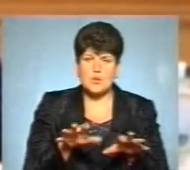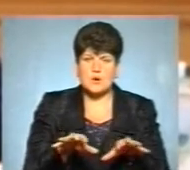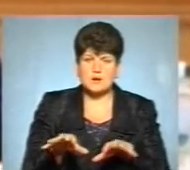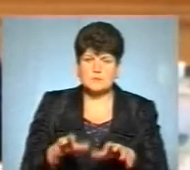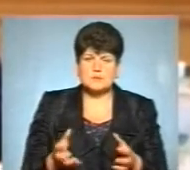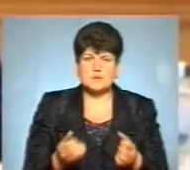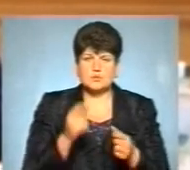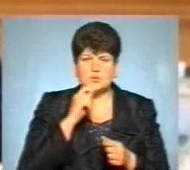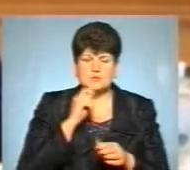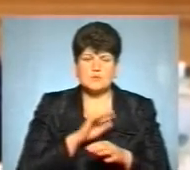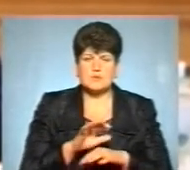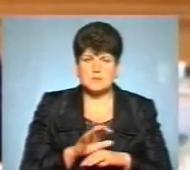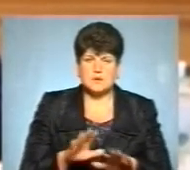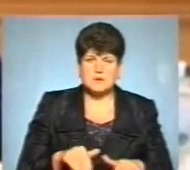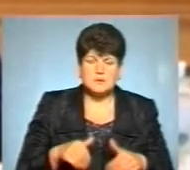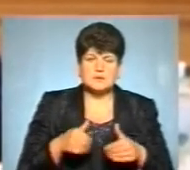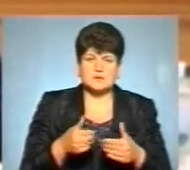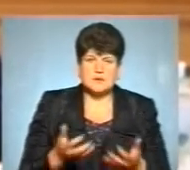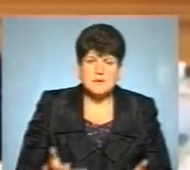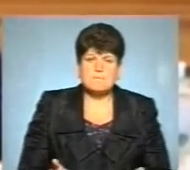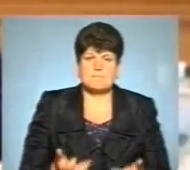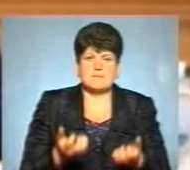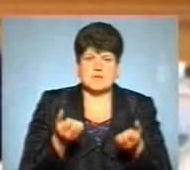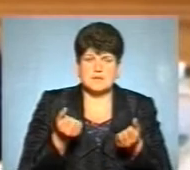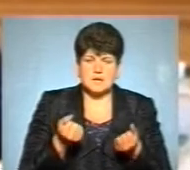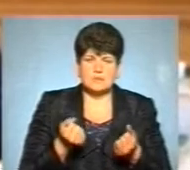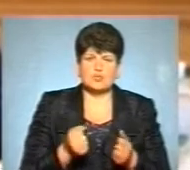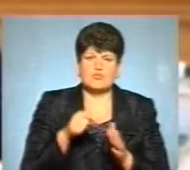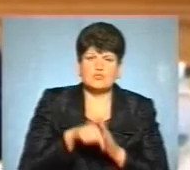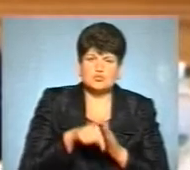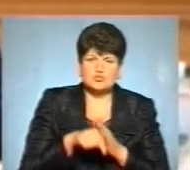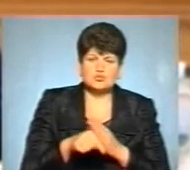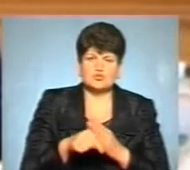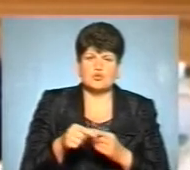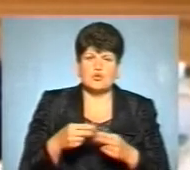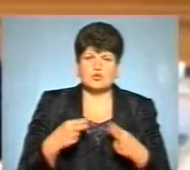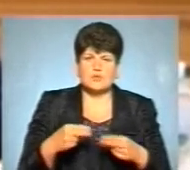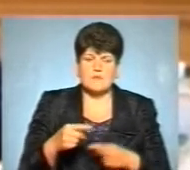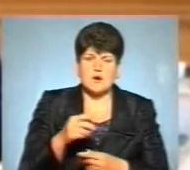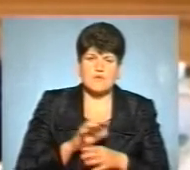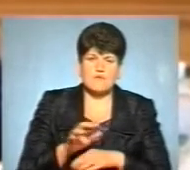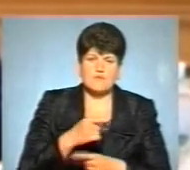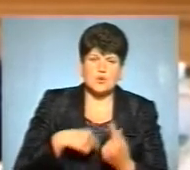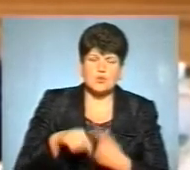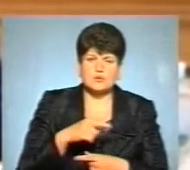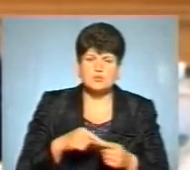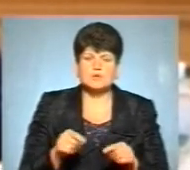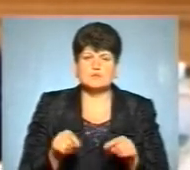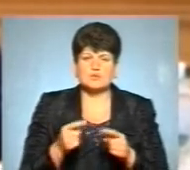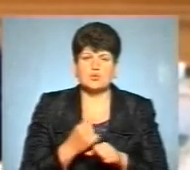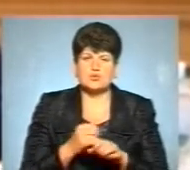українського виробника і надати безпрецедентну підтримку власне внутрішньому товаровиробнику, який створює робочі місця, який